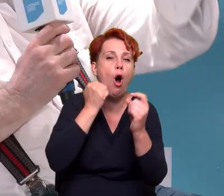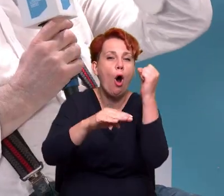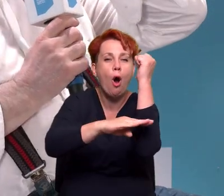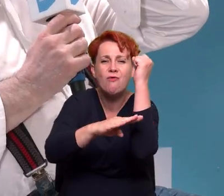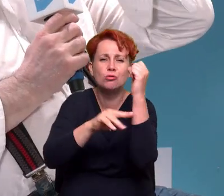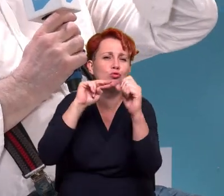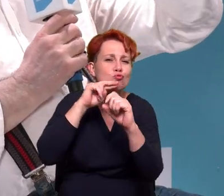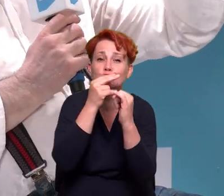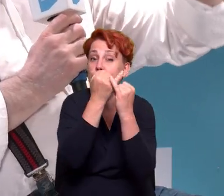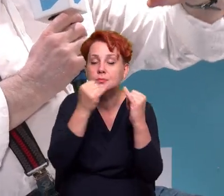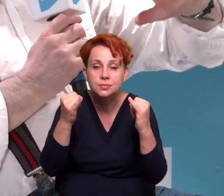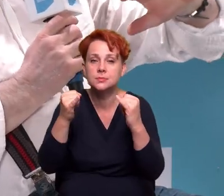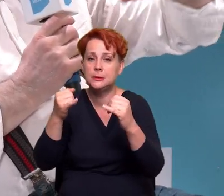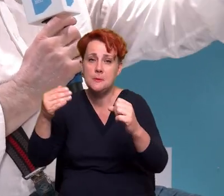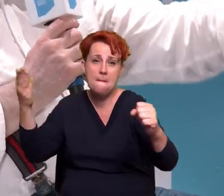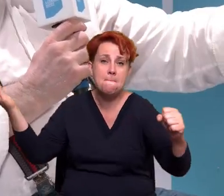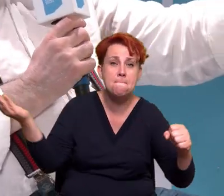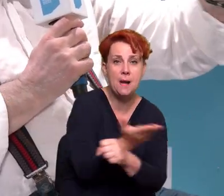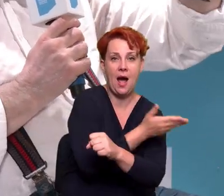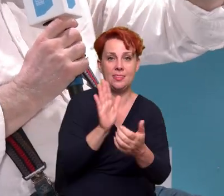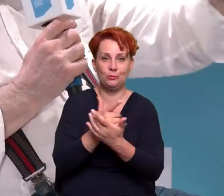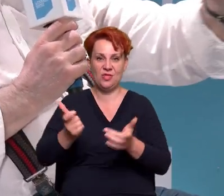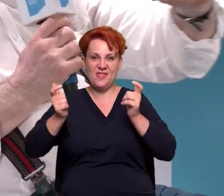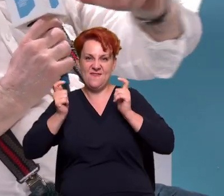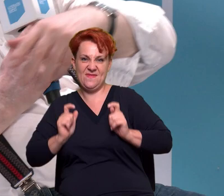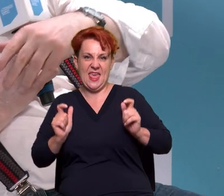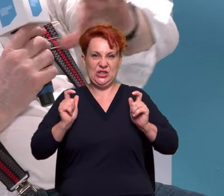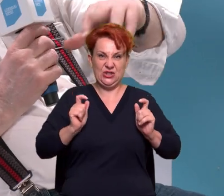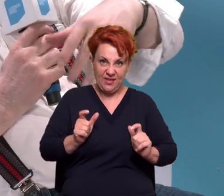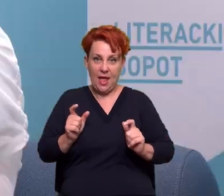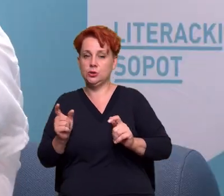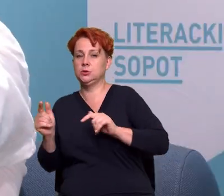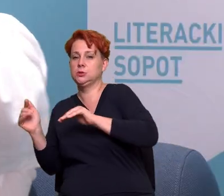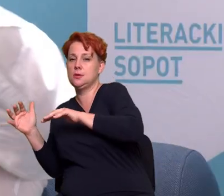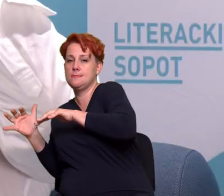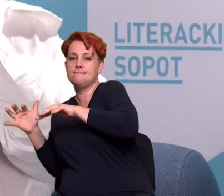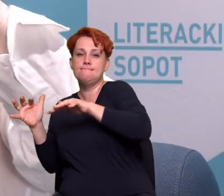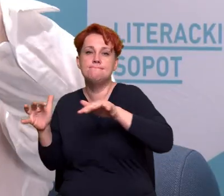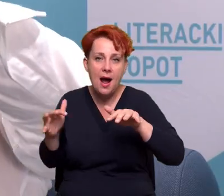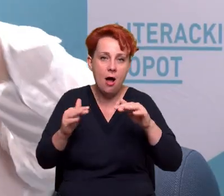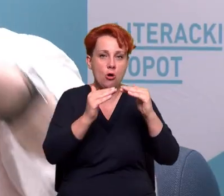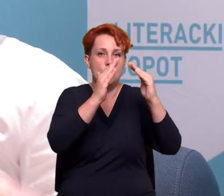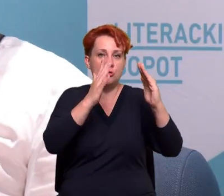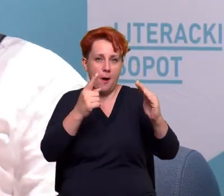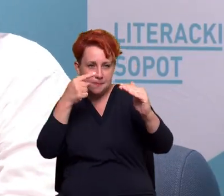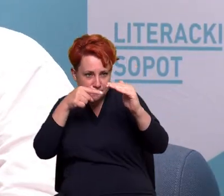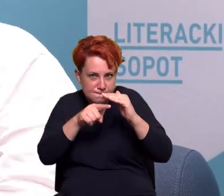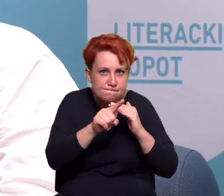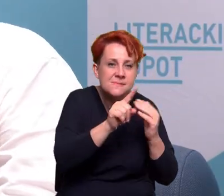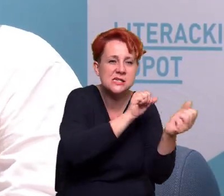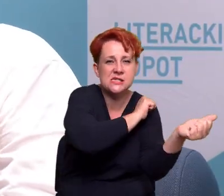wsi, następowało właśnie niszczenie wnętrz, niszczenie przedmiotów, które znajdowały się tam po